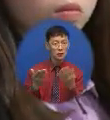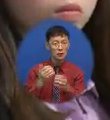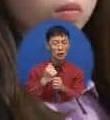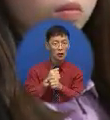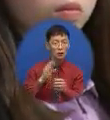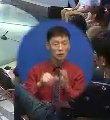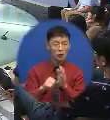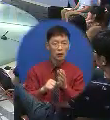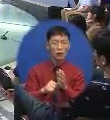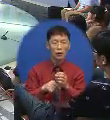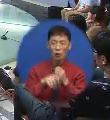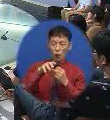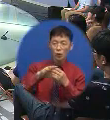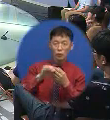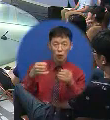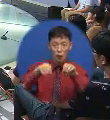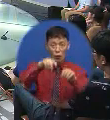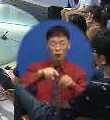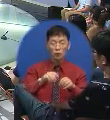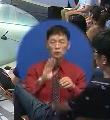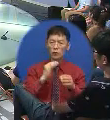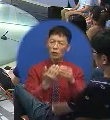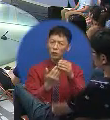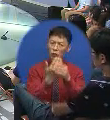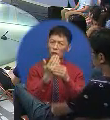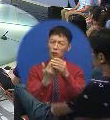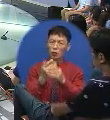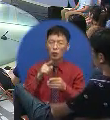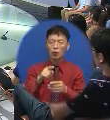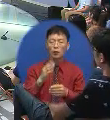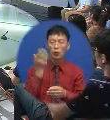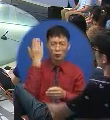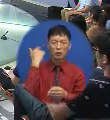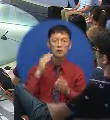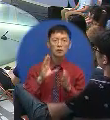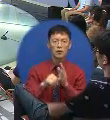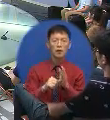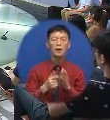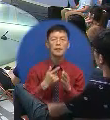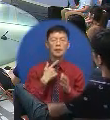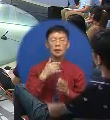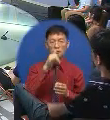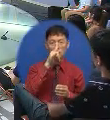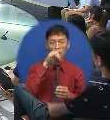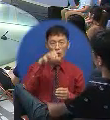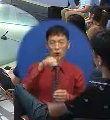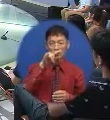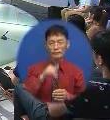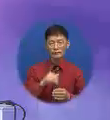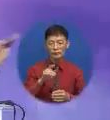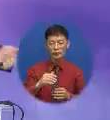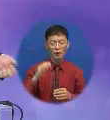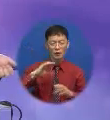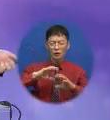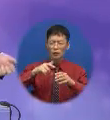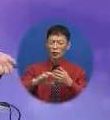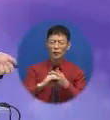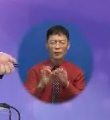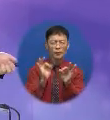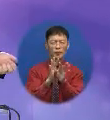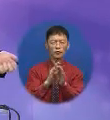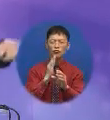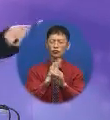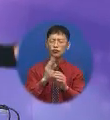작업이 과학기술 실험실에서도 유사한 이런 그 프로젝트가 수행이 되고 있는데 우리 지구상의